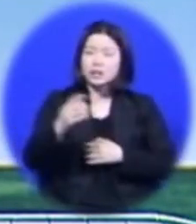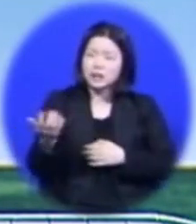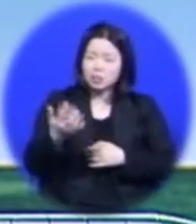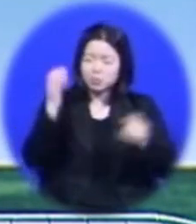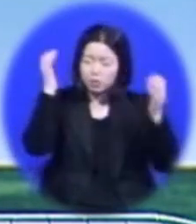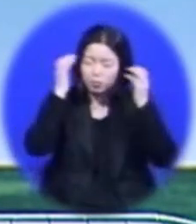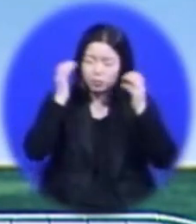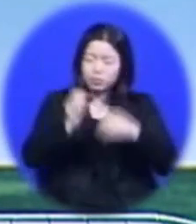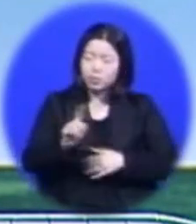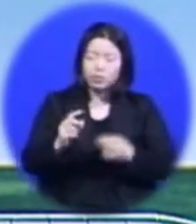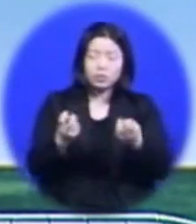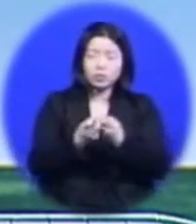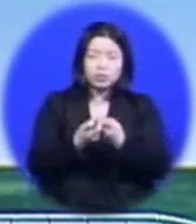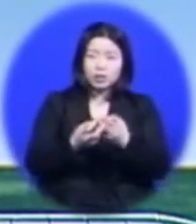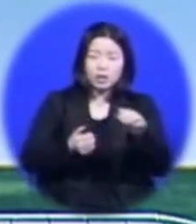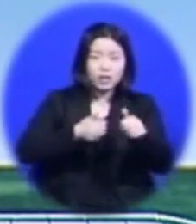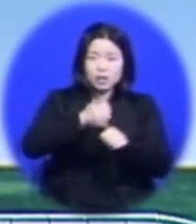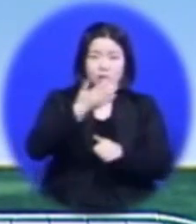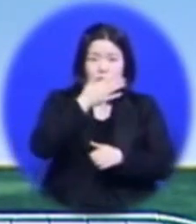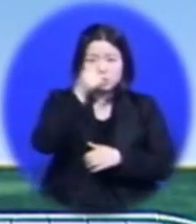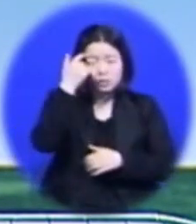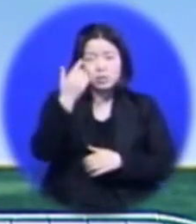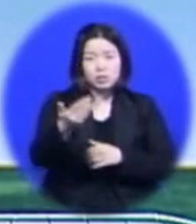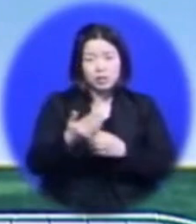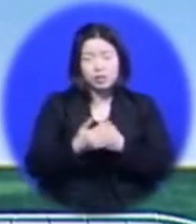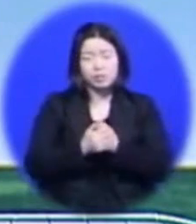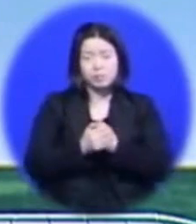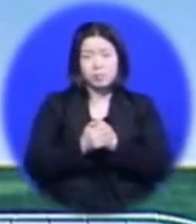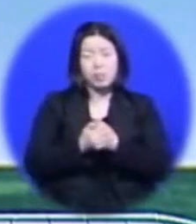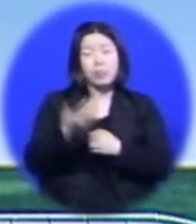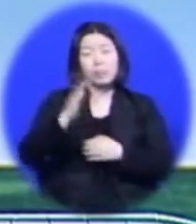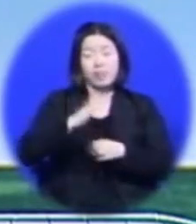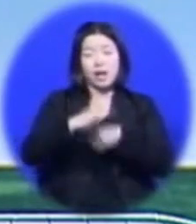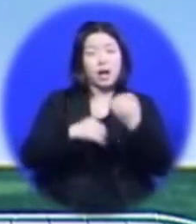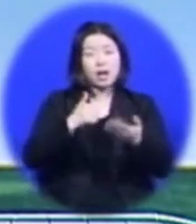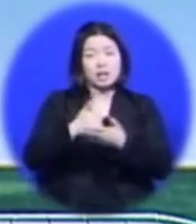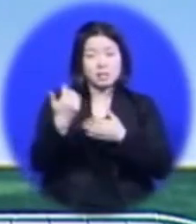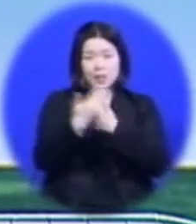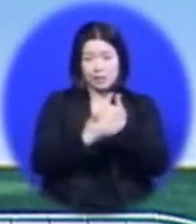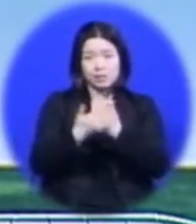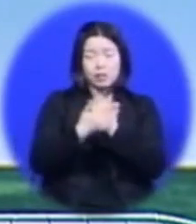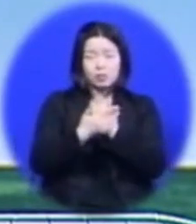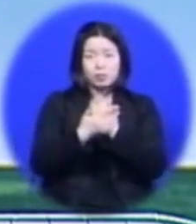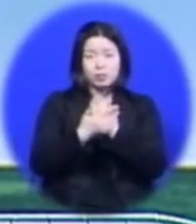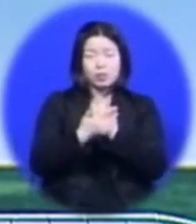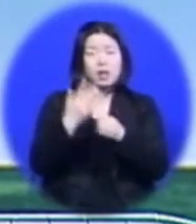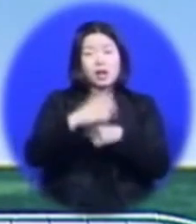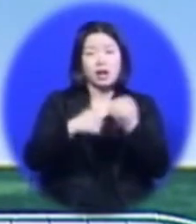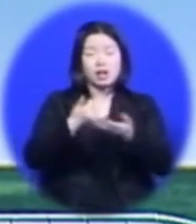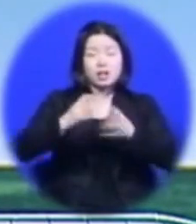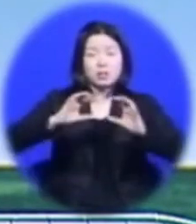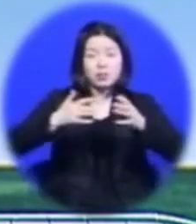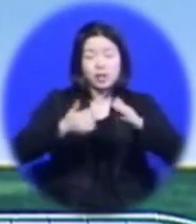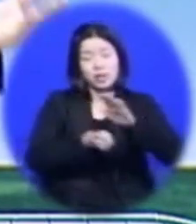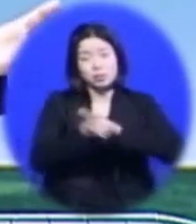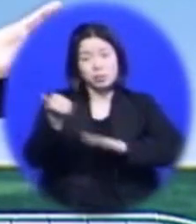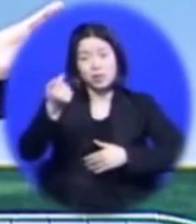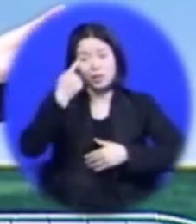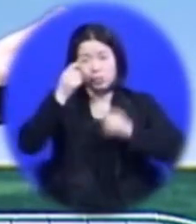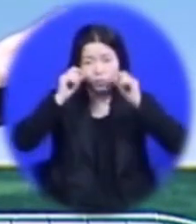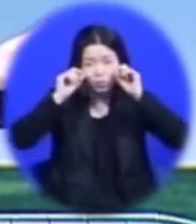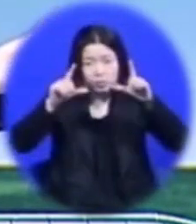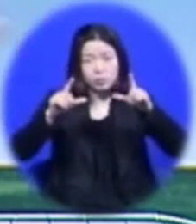고통을 어떻게 이겨낼 수 있었을까요? 그러나 하나님의 은혜로 하나님 나라의 소망의 눈을